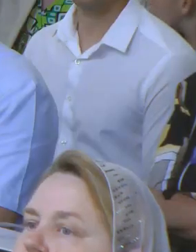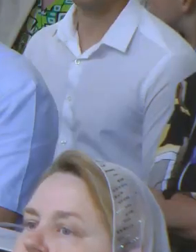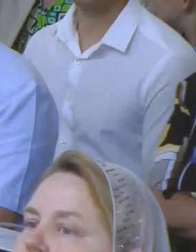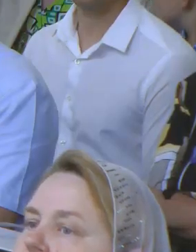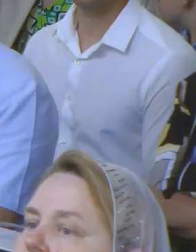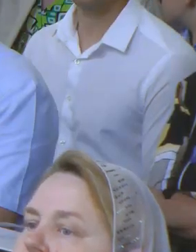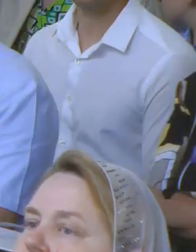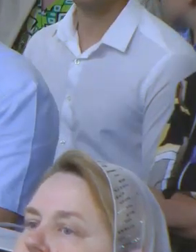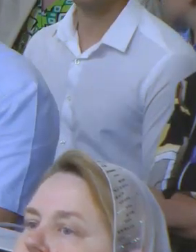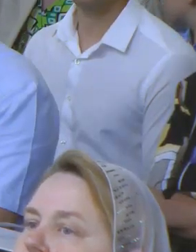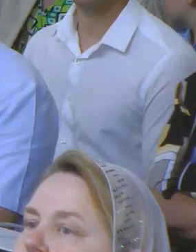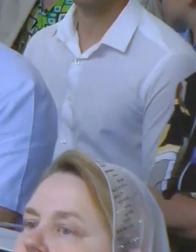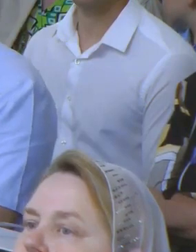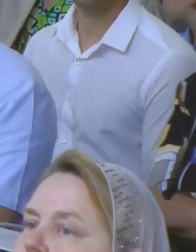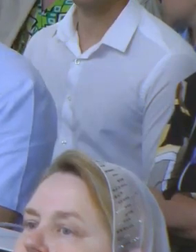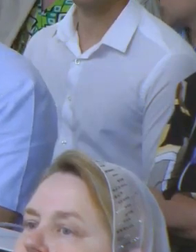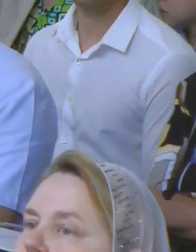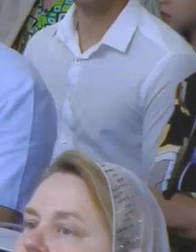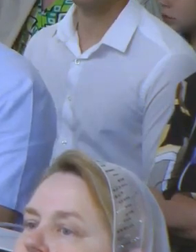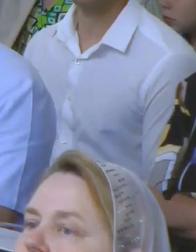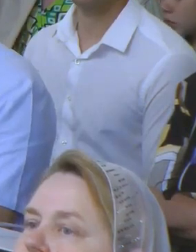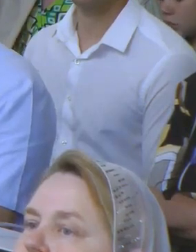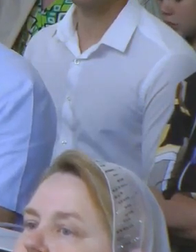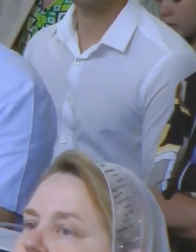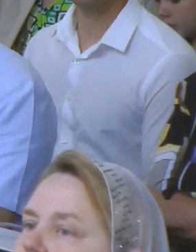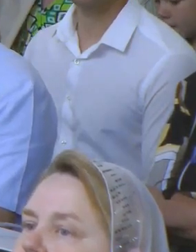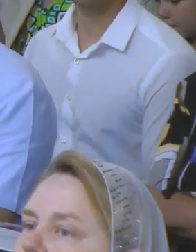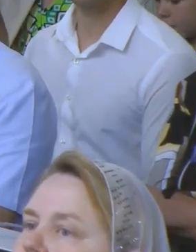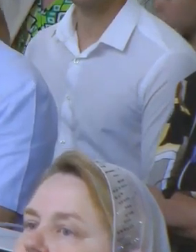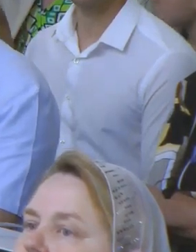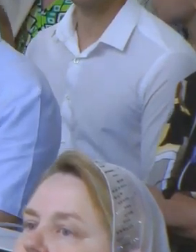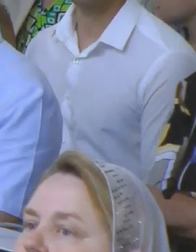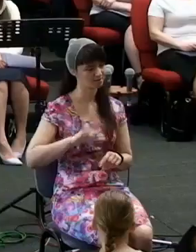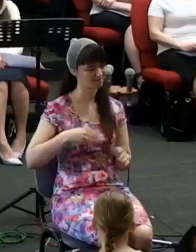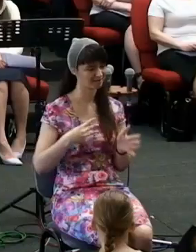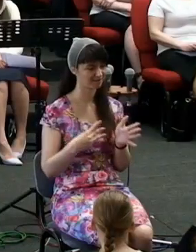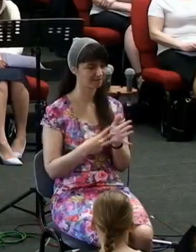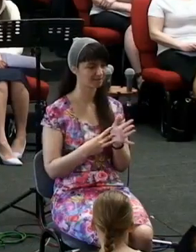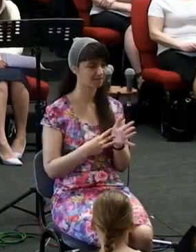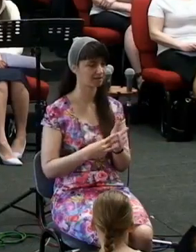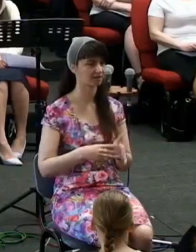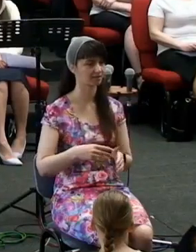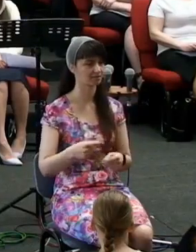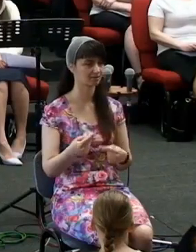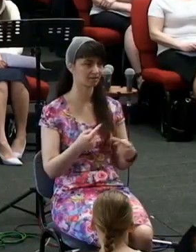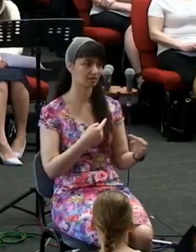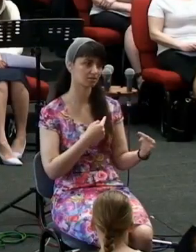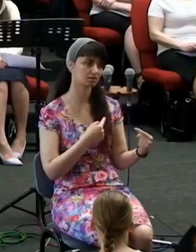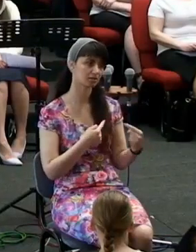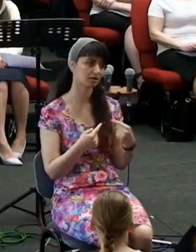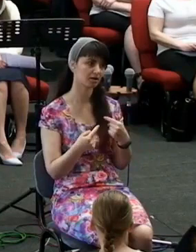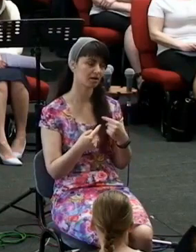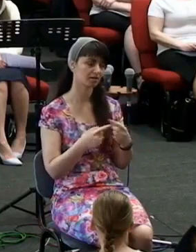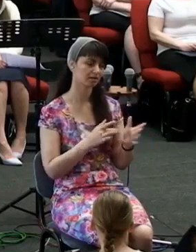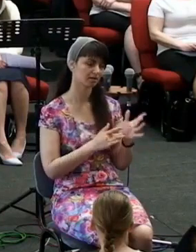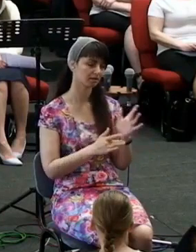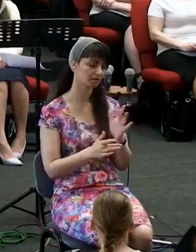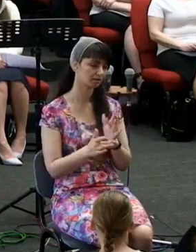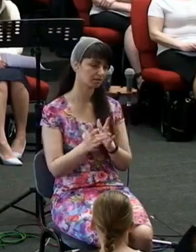чекає родина твоя. Хай терен страждання